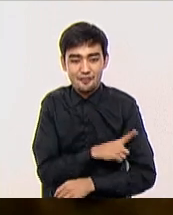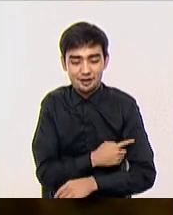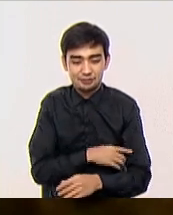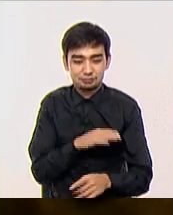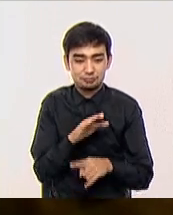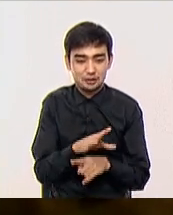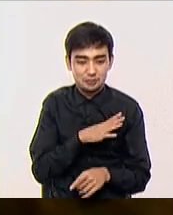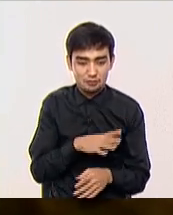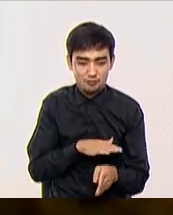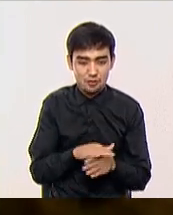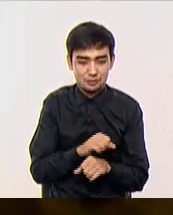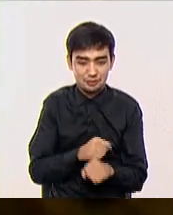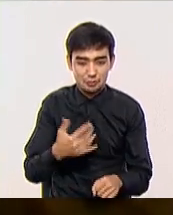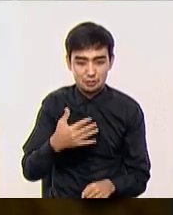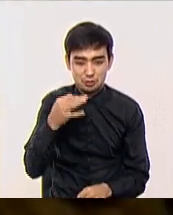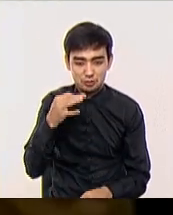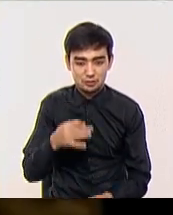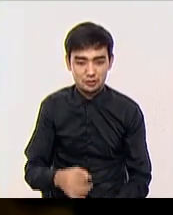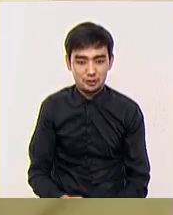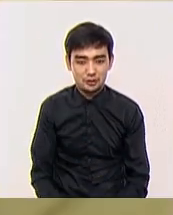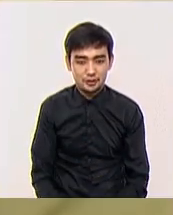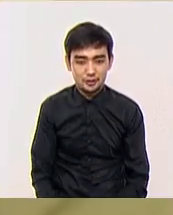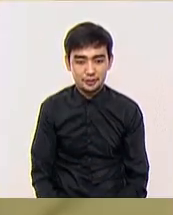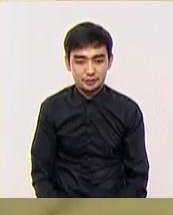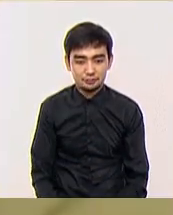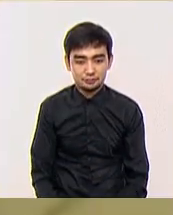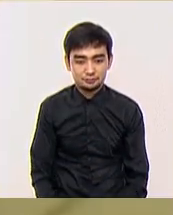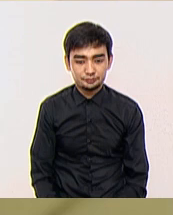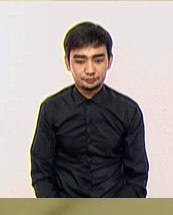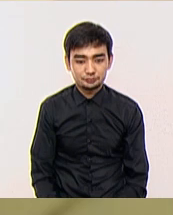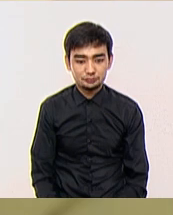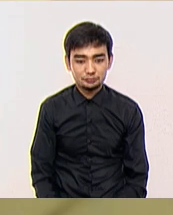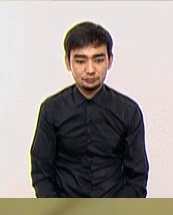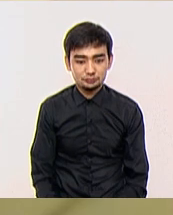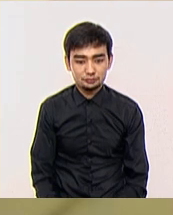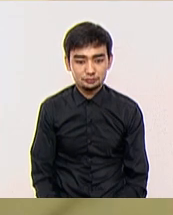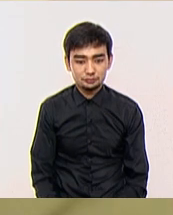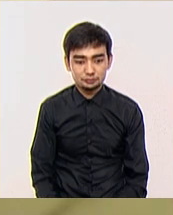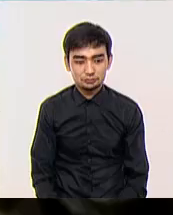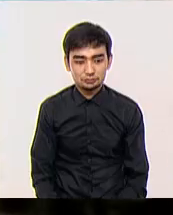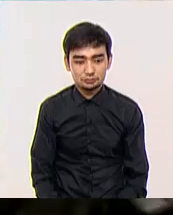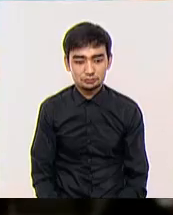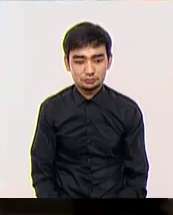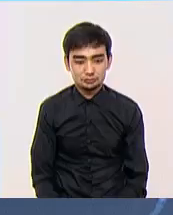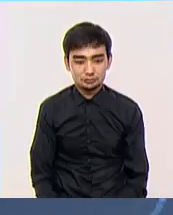не должна превышать 50%. Анастасия Новикова, Абзал Трабеков, Информбюро Туркестан.